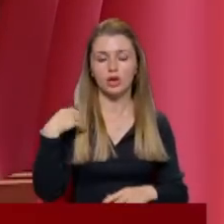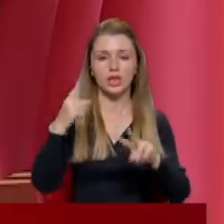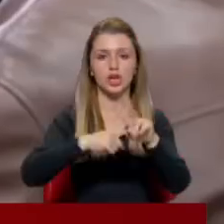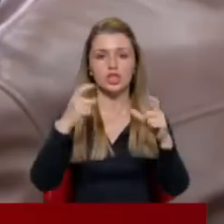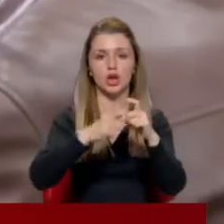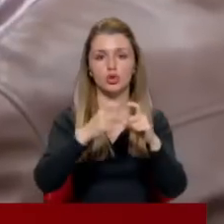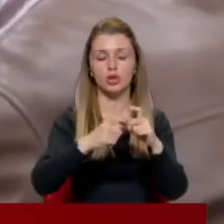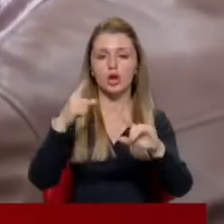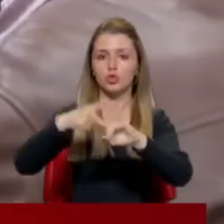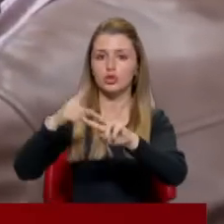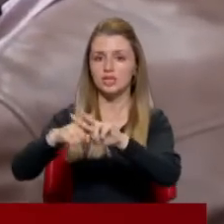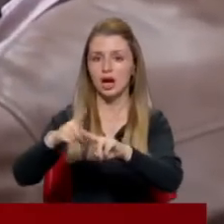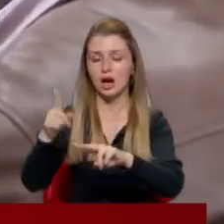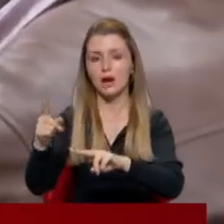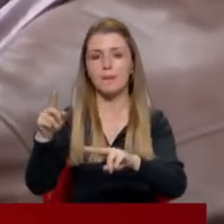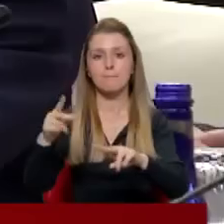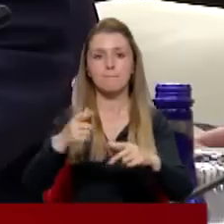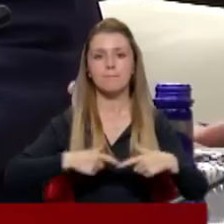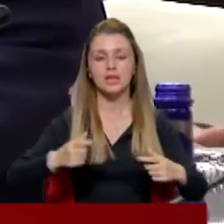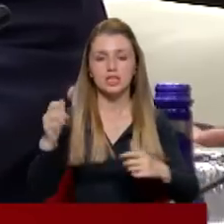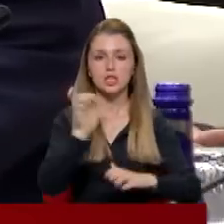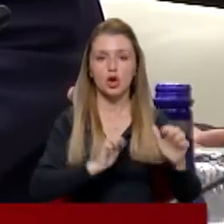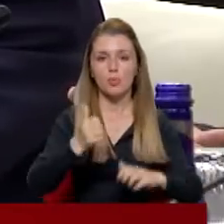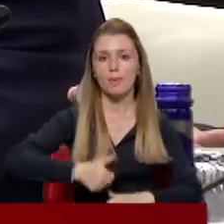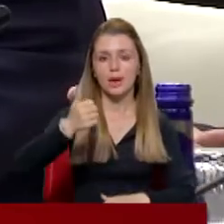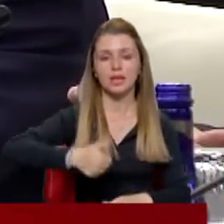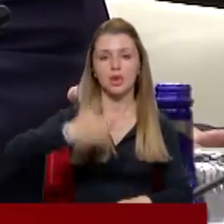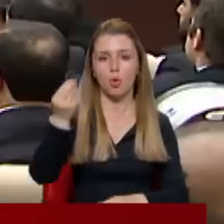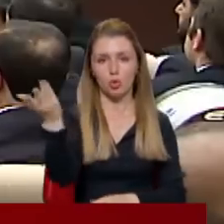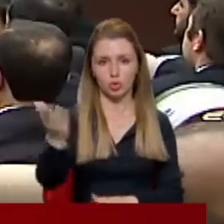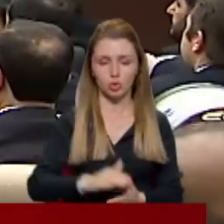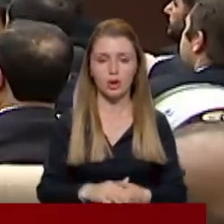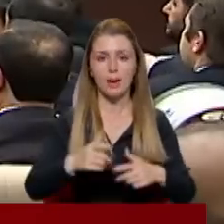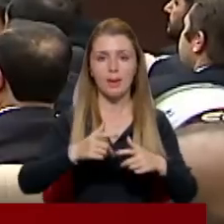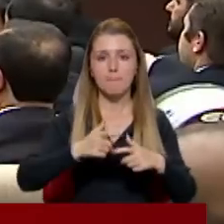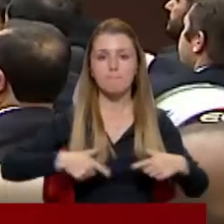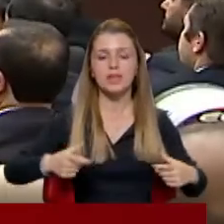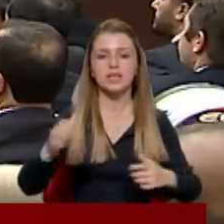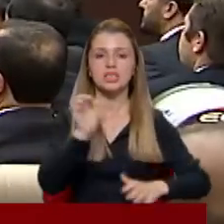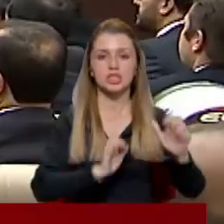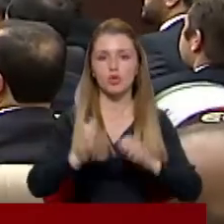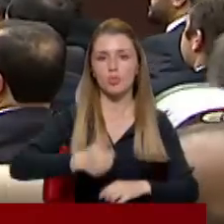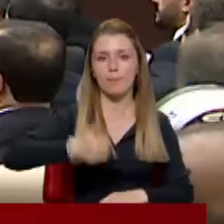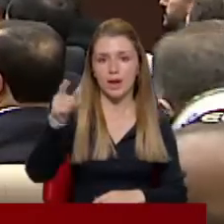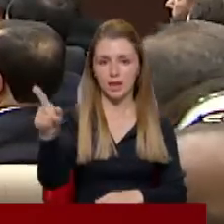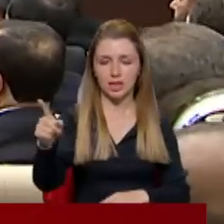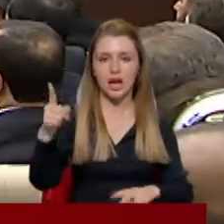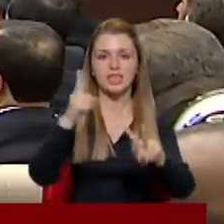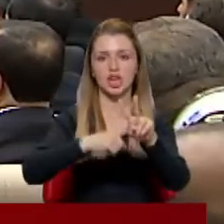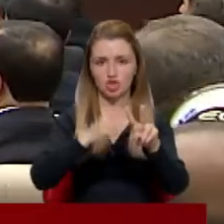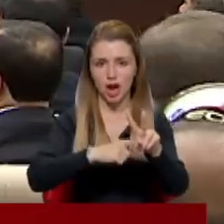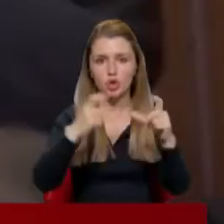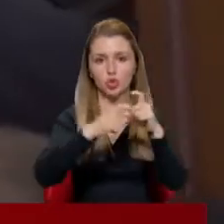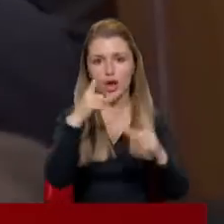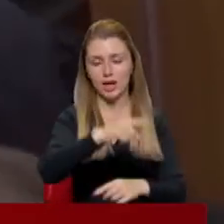Güler Selefi Hulusi Akar'ın yerine Milli Savunma Bakanlığı koltuğuna oturan isim oldu Milli Savunma bakanımız Yaşar